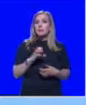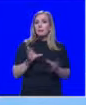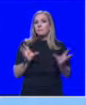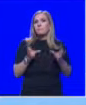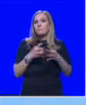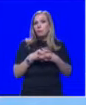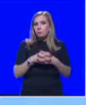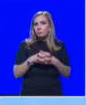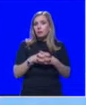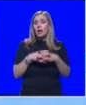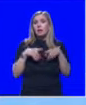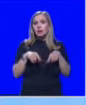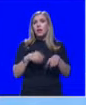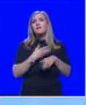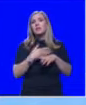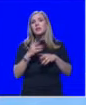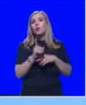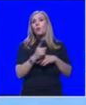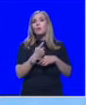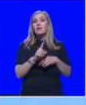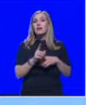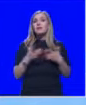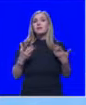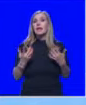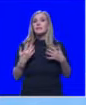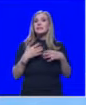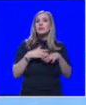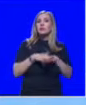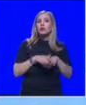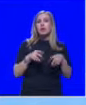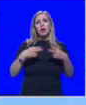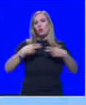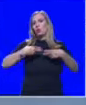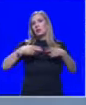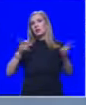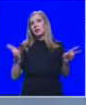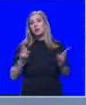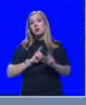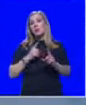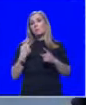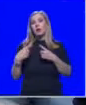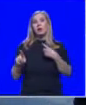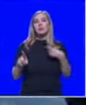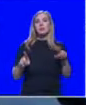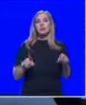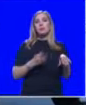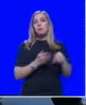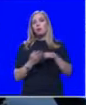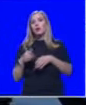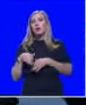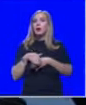са управлявали в някаква симбиоза, но сега тя е вече открита. Няма на практика някакви различия, подкрепят